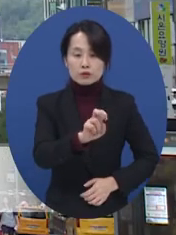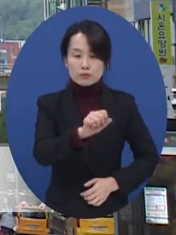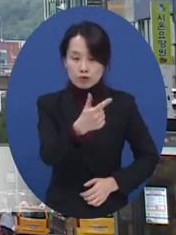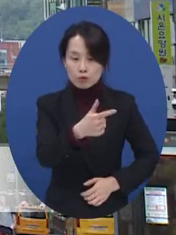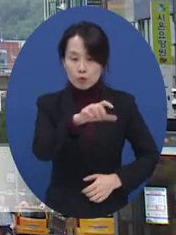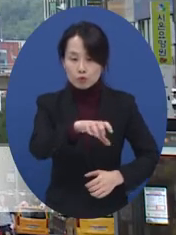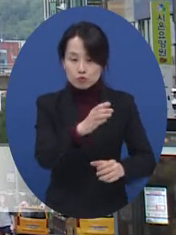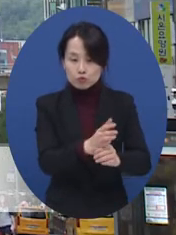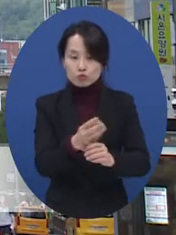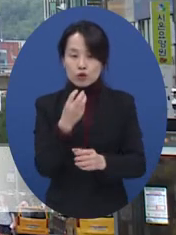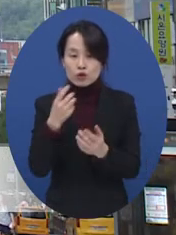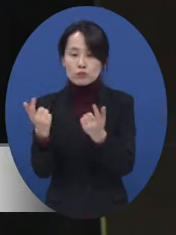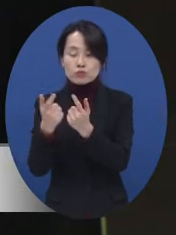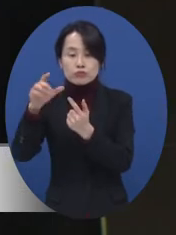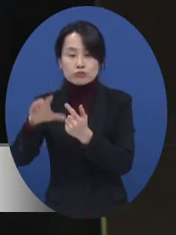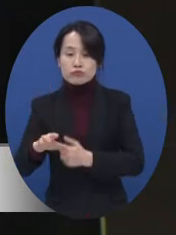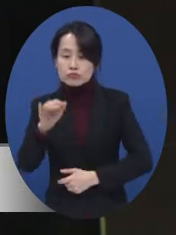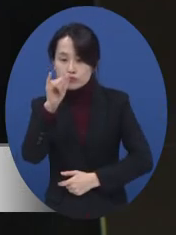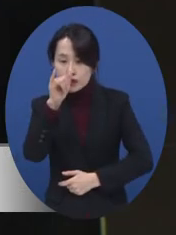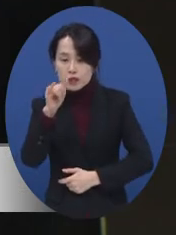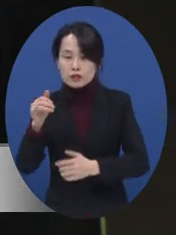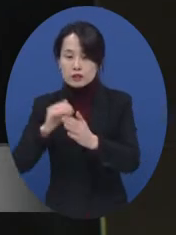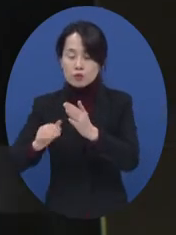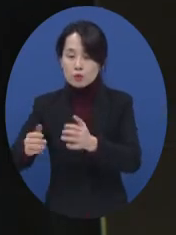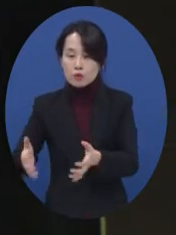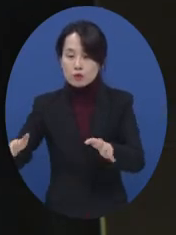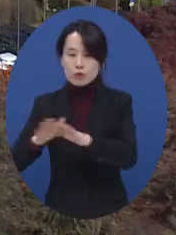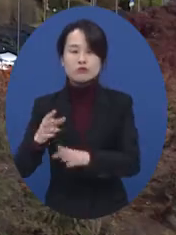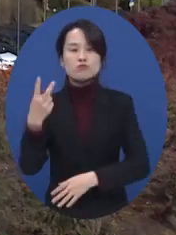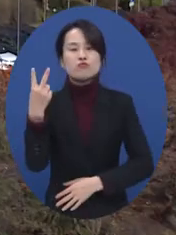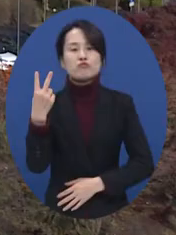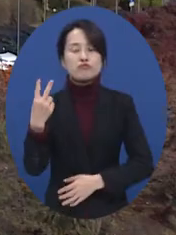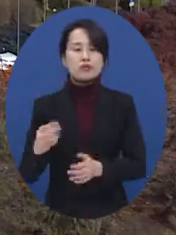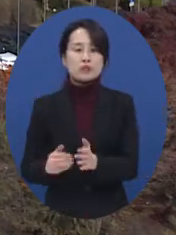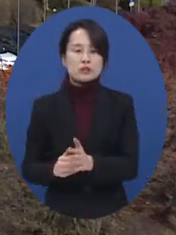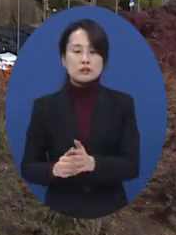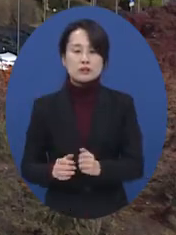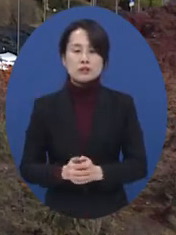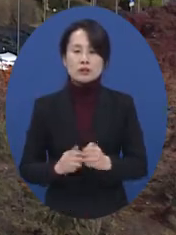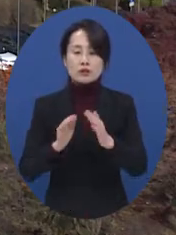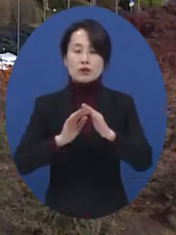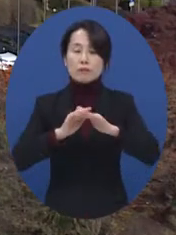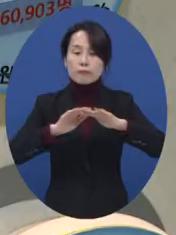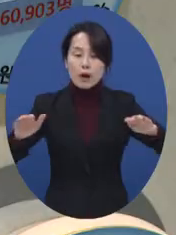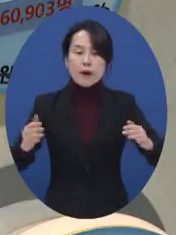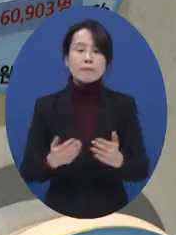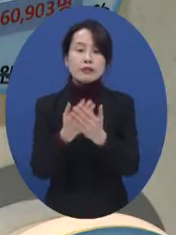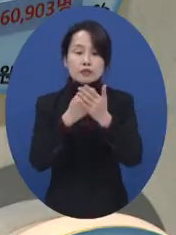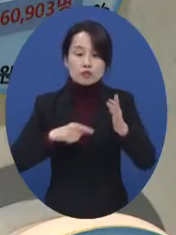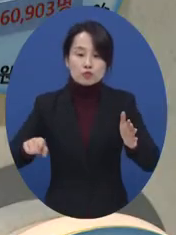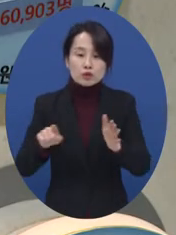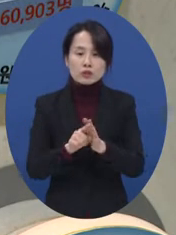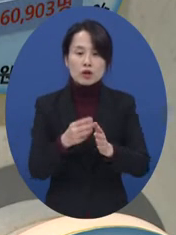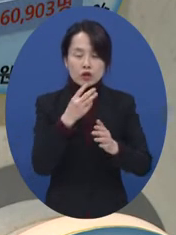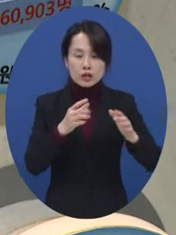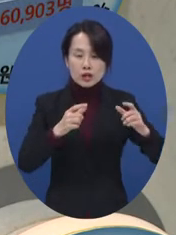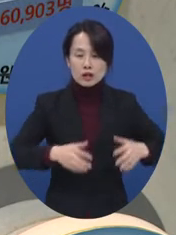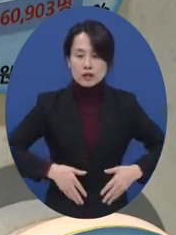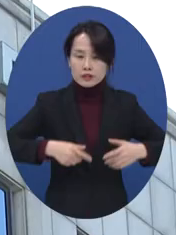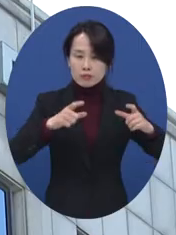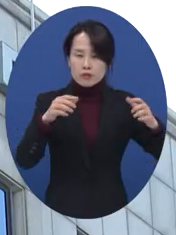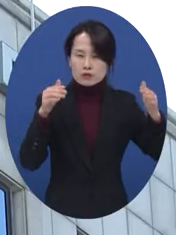9층 경기 북부에 위치한 공공기관은 단 2곳 경도가 균형발전을 위해 경기 남부의 집중된